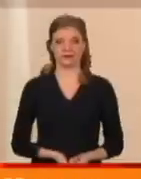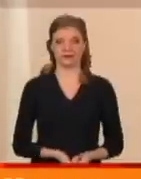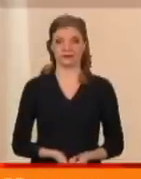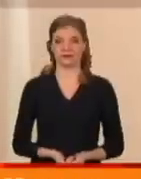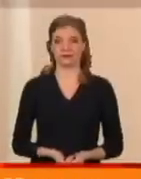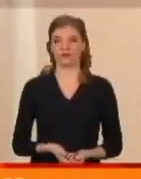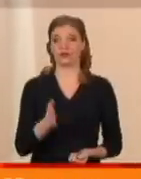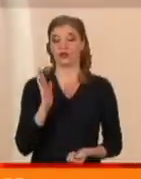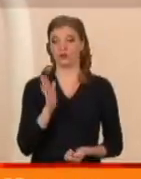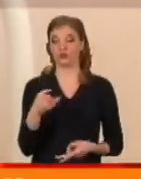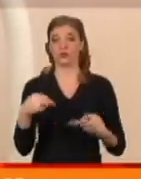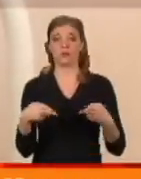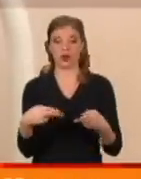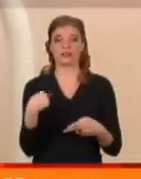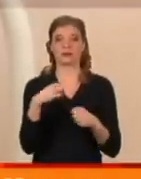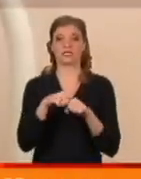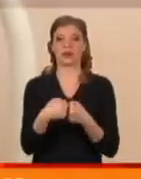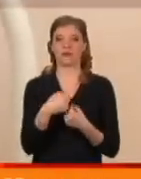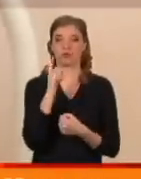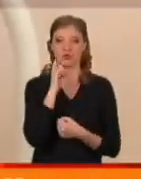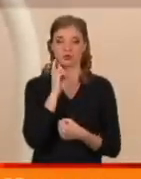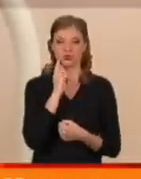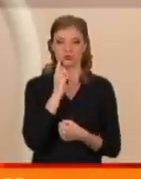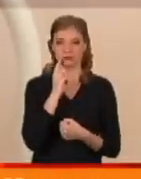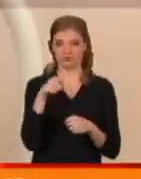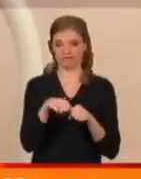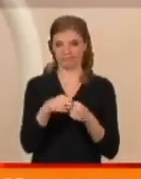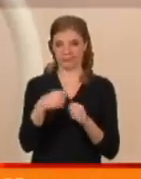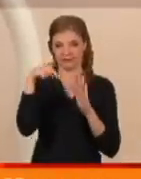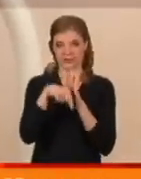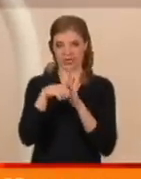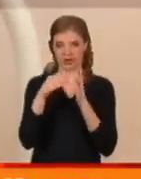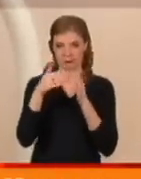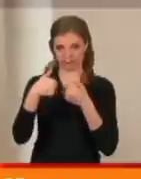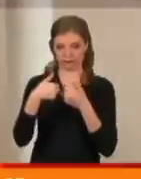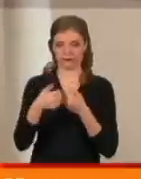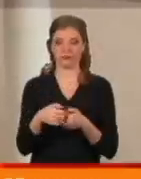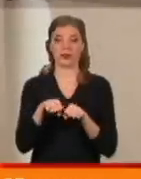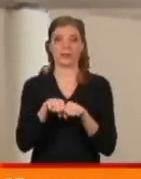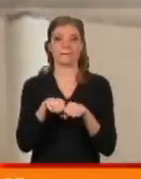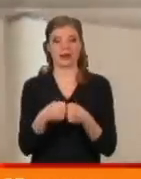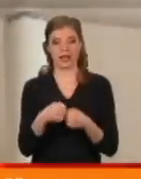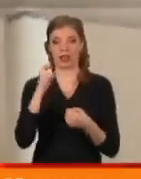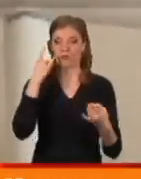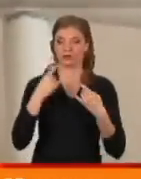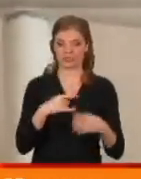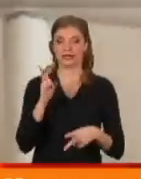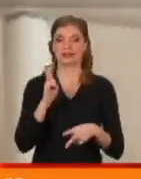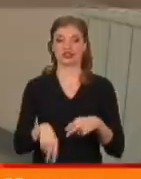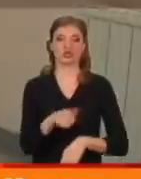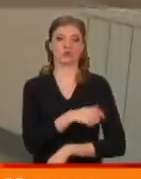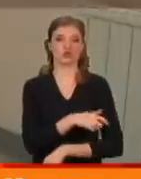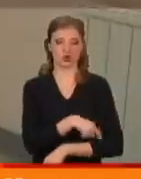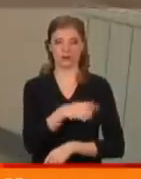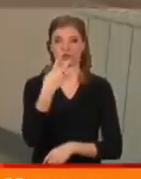Робили операцію мені на перелом скули. У мене отут скула всередину зайшла. Переламом і синцями скінчилося